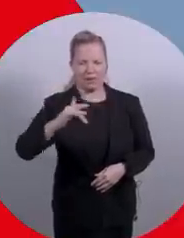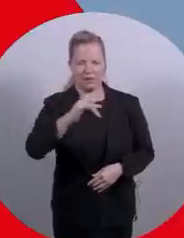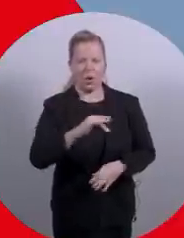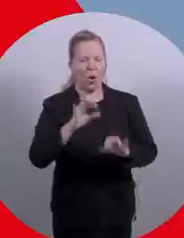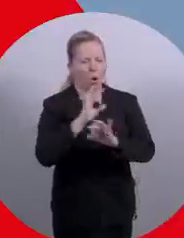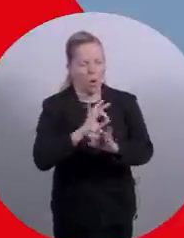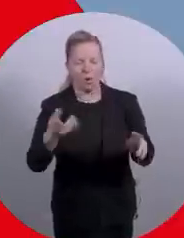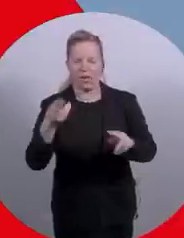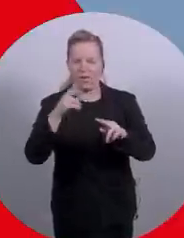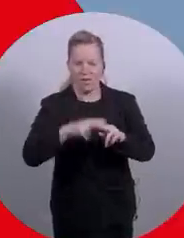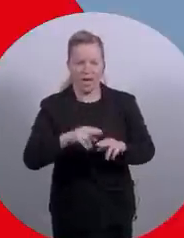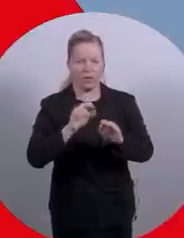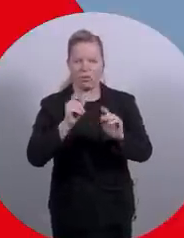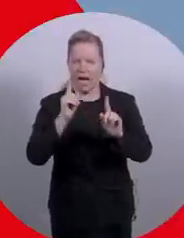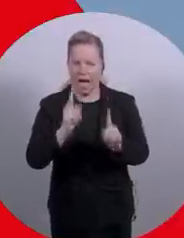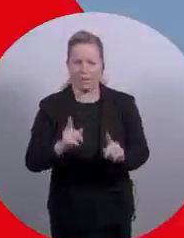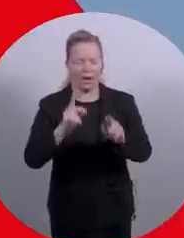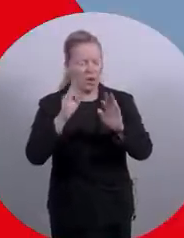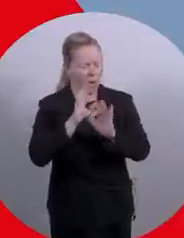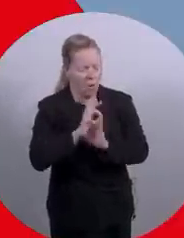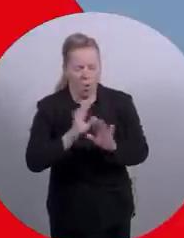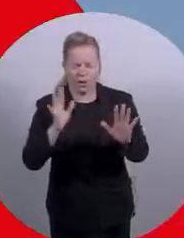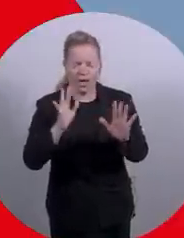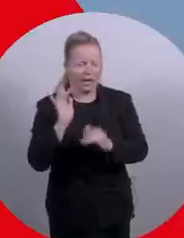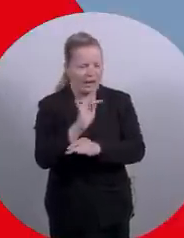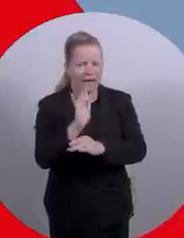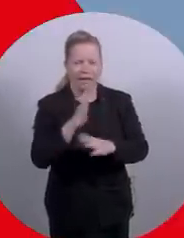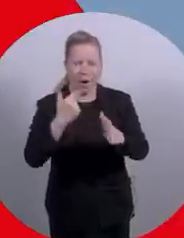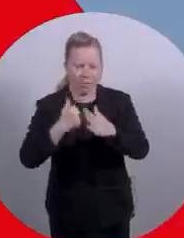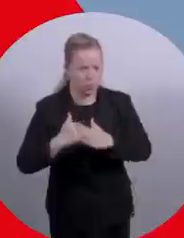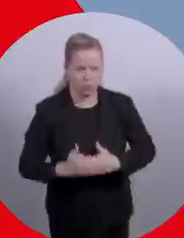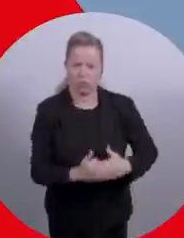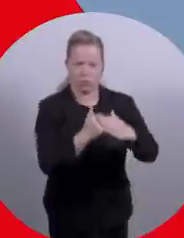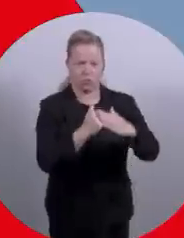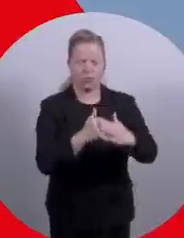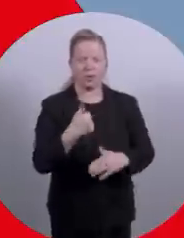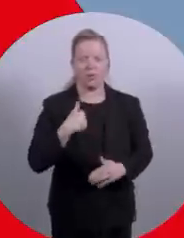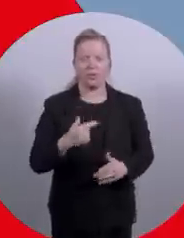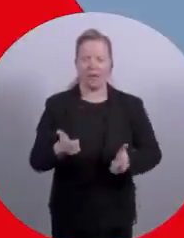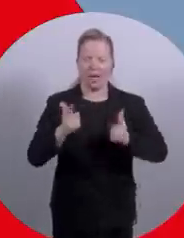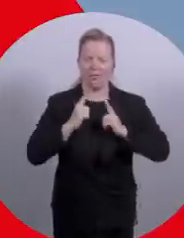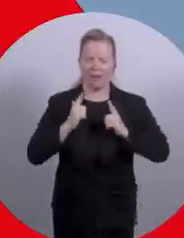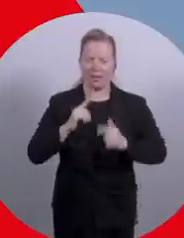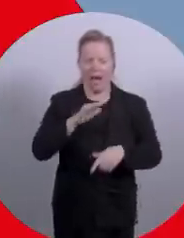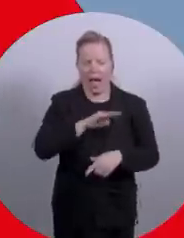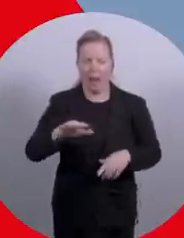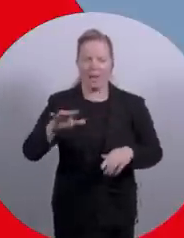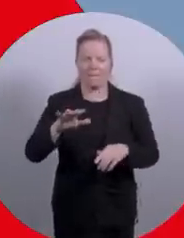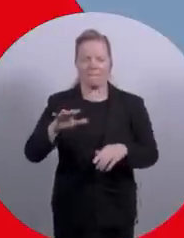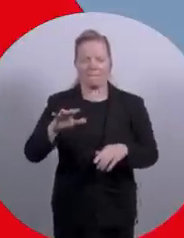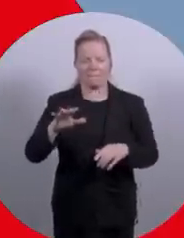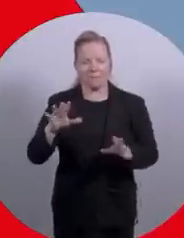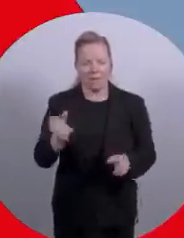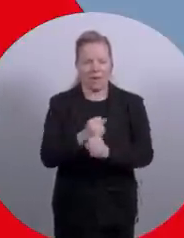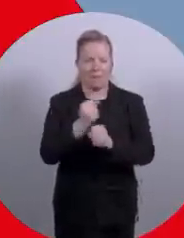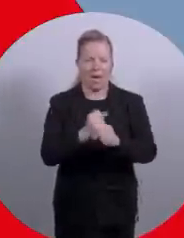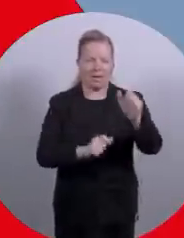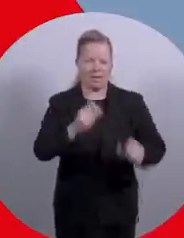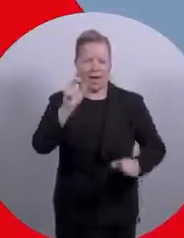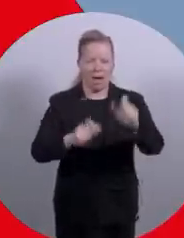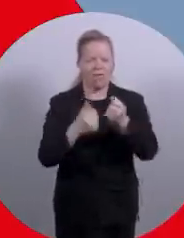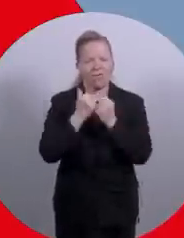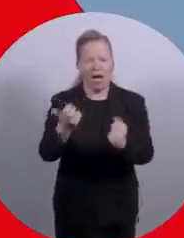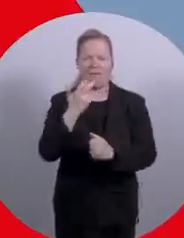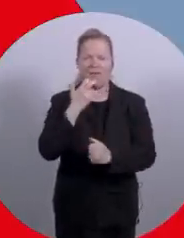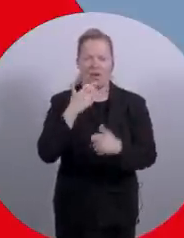Wenn und Aber unterstützt das gleiche erwarte ich mir auch von allen hauptamtlichen Mitarbeitern gewählten Mandataren und freiwilligen